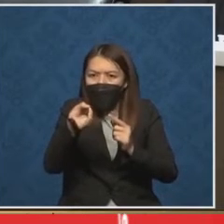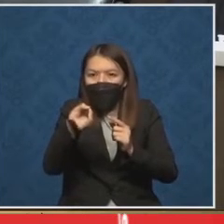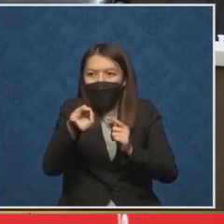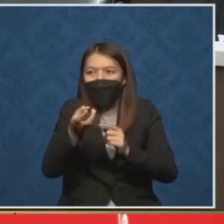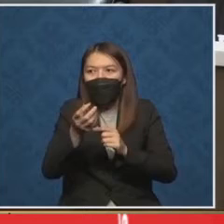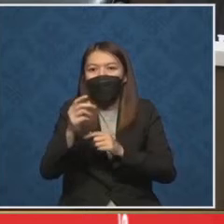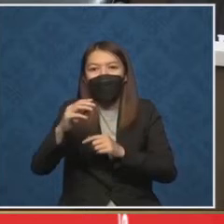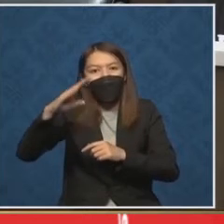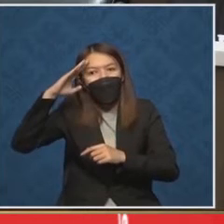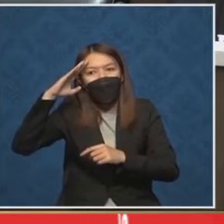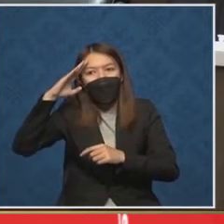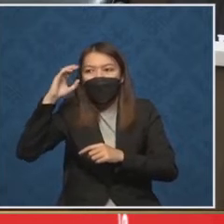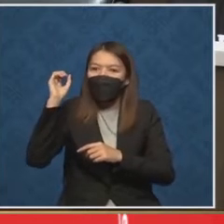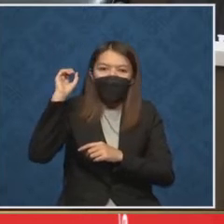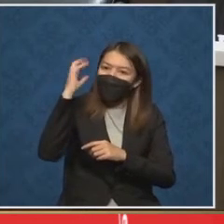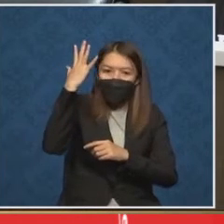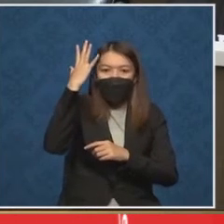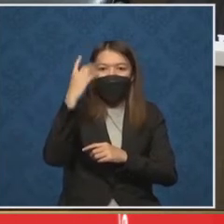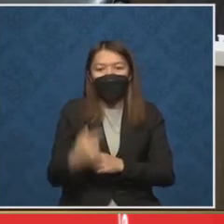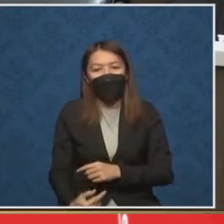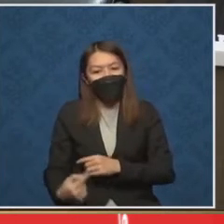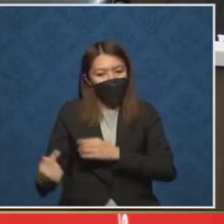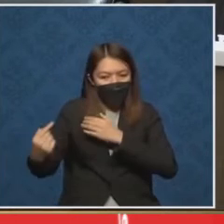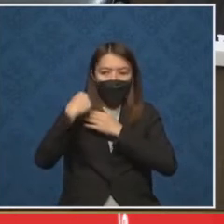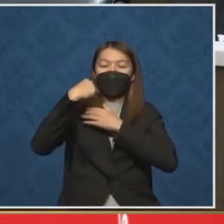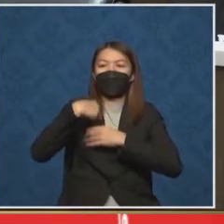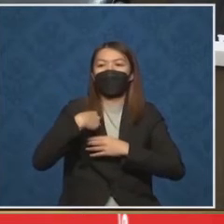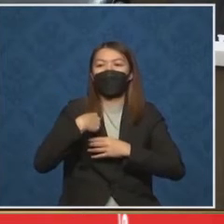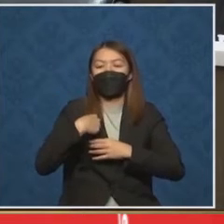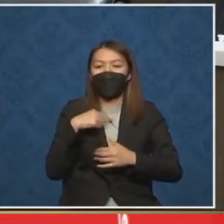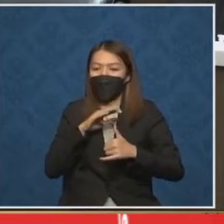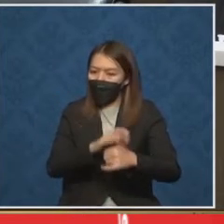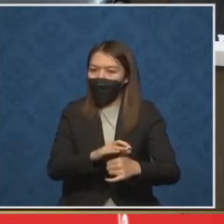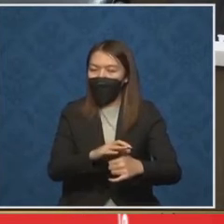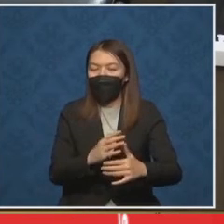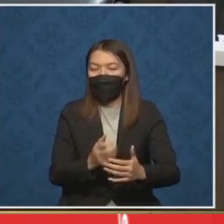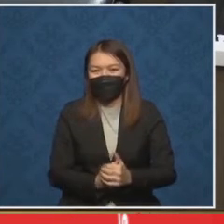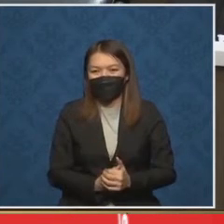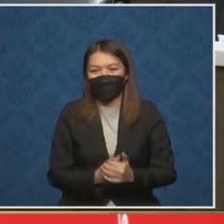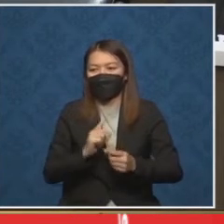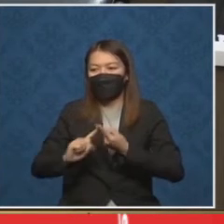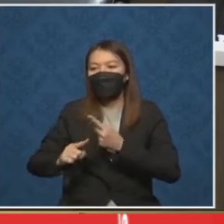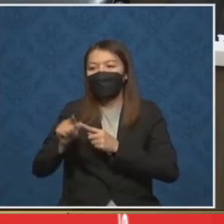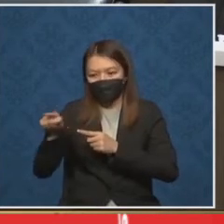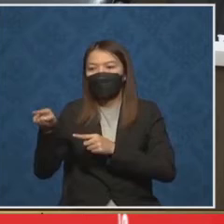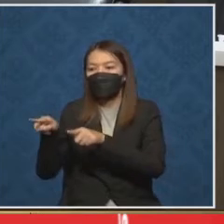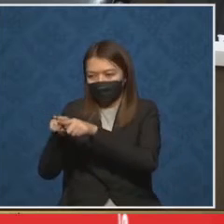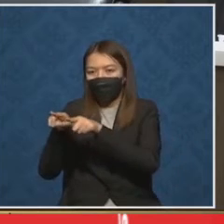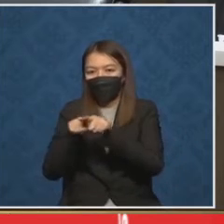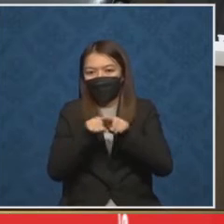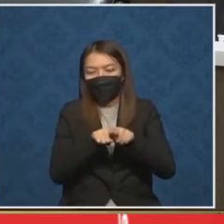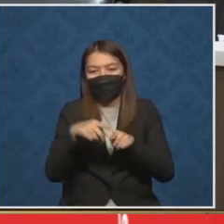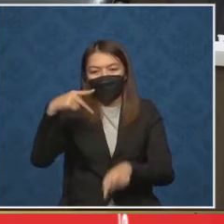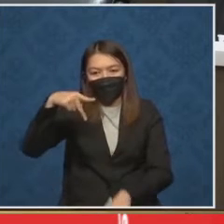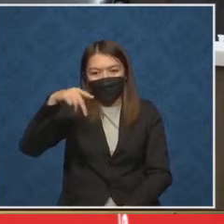คสช.ก็ไม่เข้าใจใช้อำนาจอย่างที่ไม่ควรใช้มีเพื่อนผมหลายคนที่โดนเช่นคุณพิชั